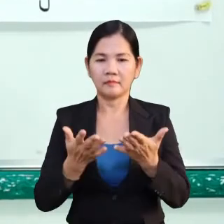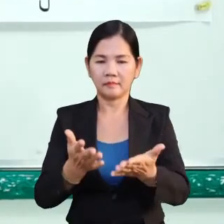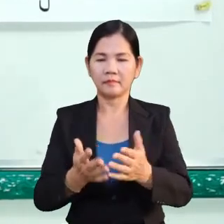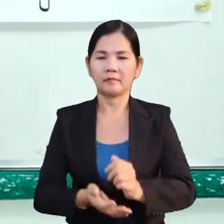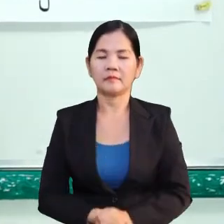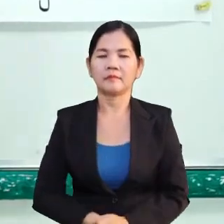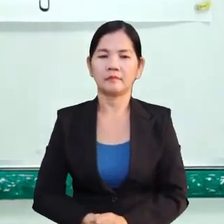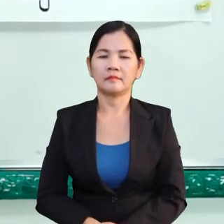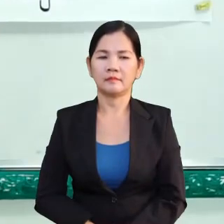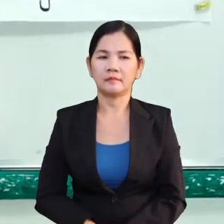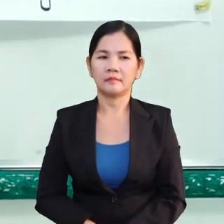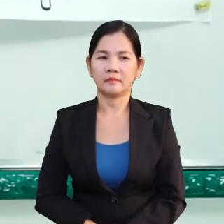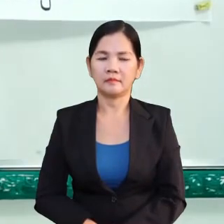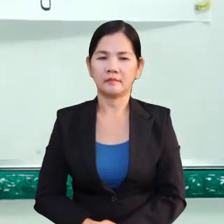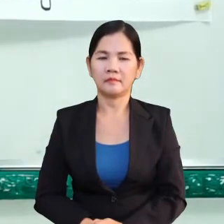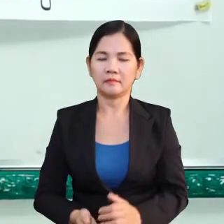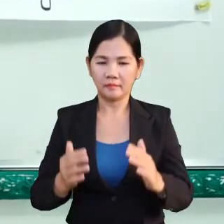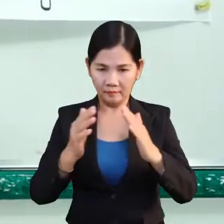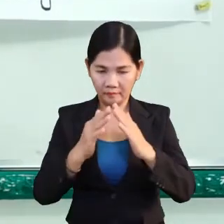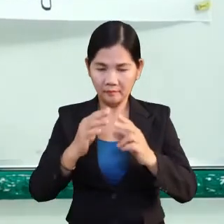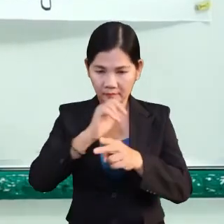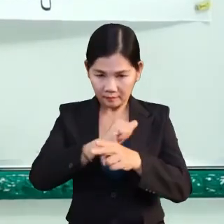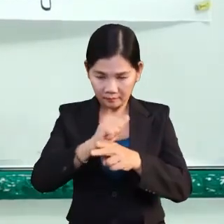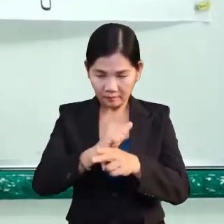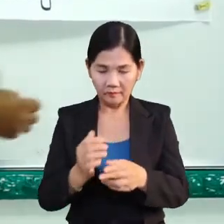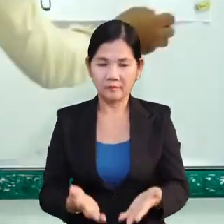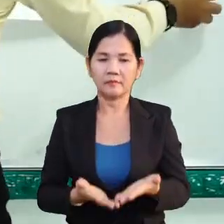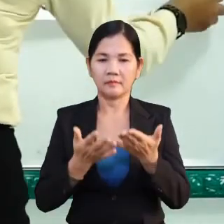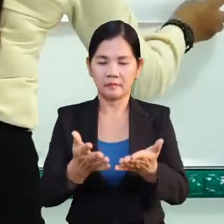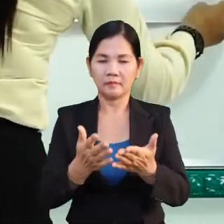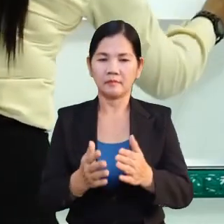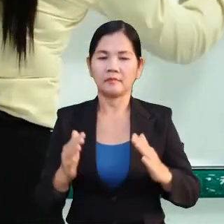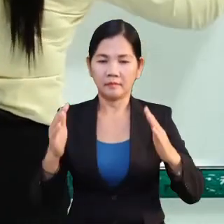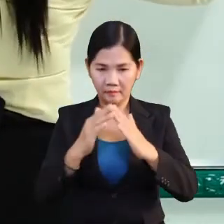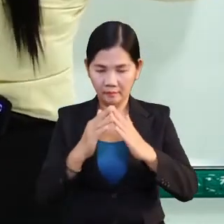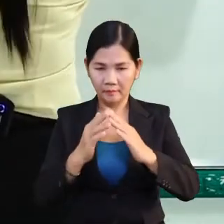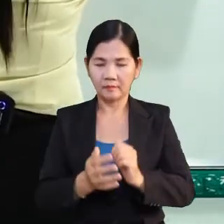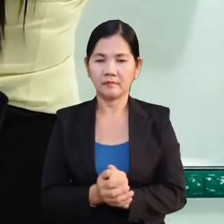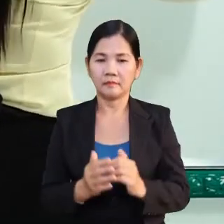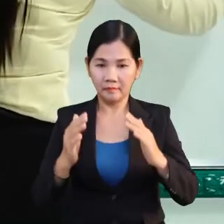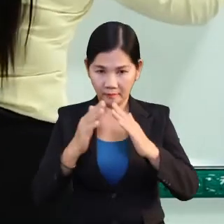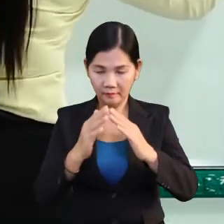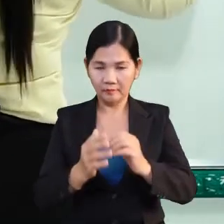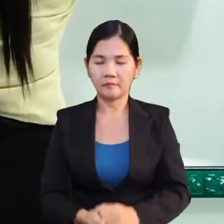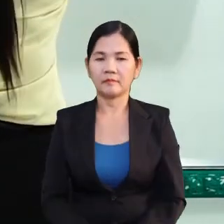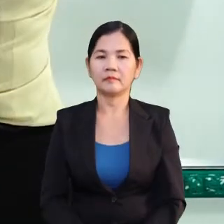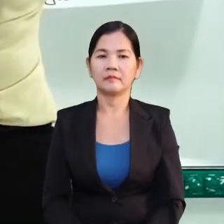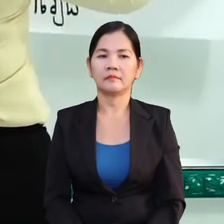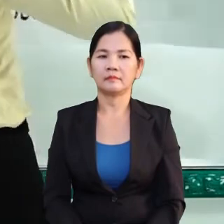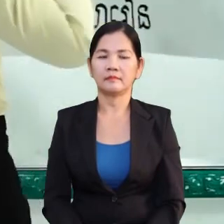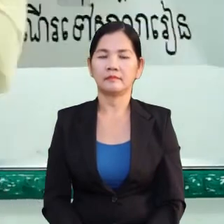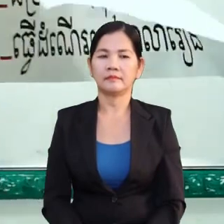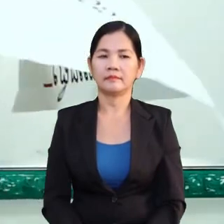ស់គ្នាតែថ្ងៃនេះអ្នកគ្រូមានកិច្ចការផ្ទះអ្វីយើងមកឲ្យកូនធ្វើនៅផ្ទះណា